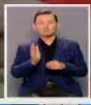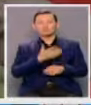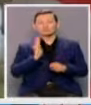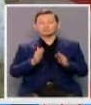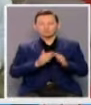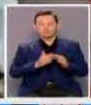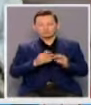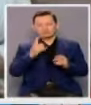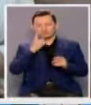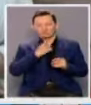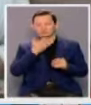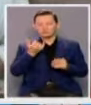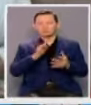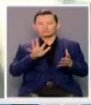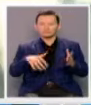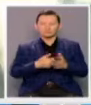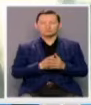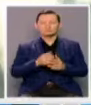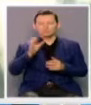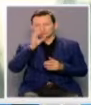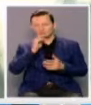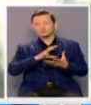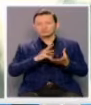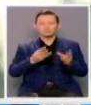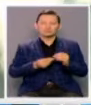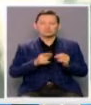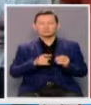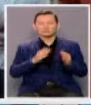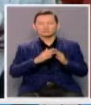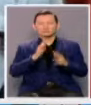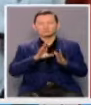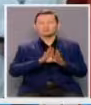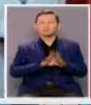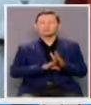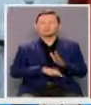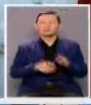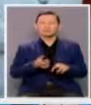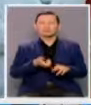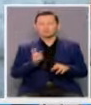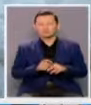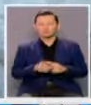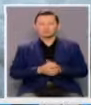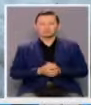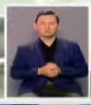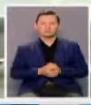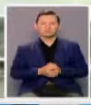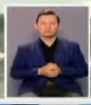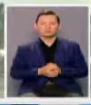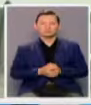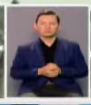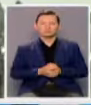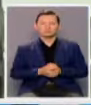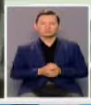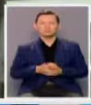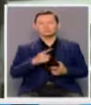снос, но все еще так и стоит с тех пор. Дом хуже сарая, каждый год ремонтируем, но толку от этого мало. Мы